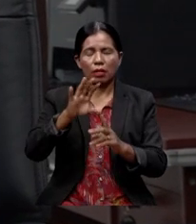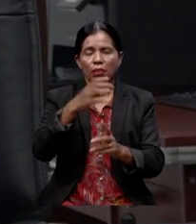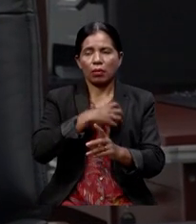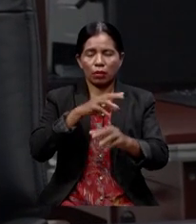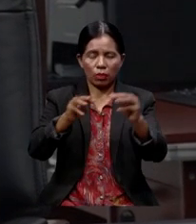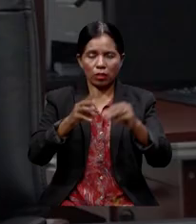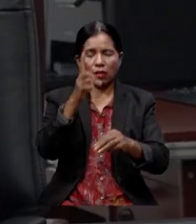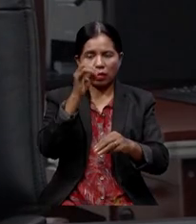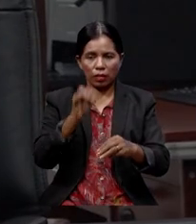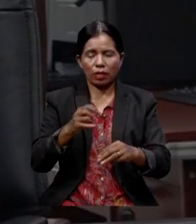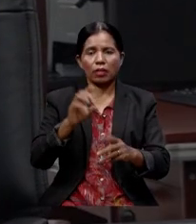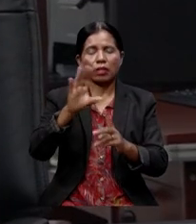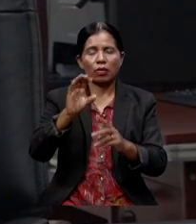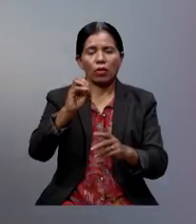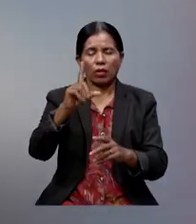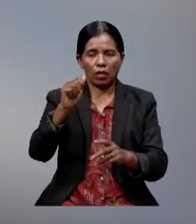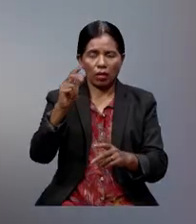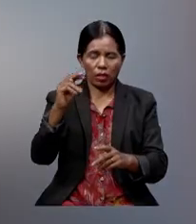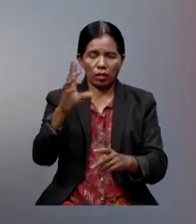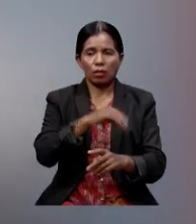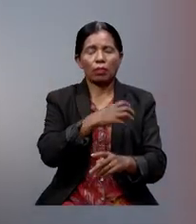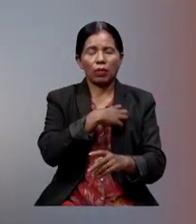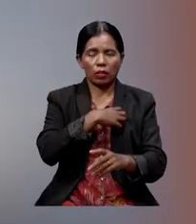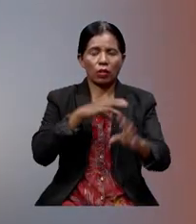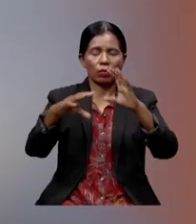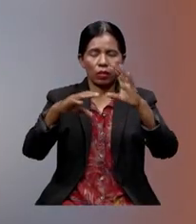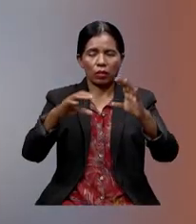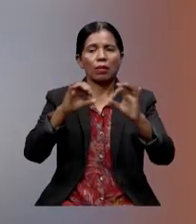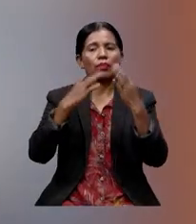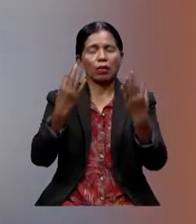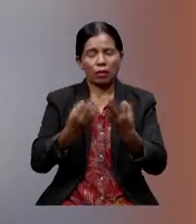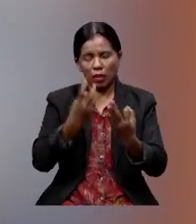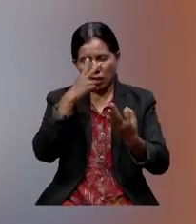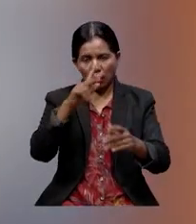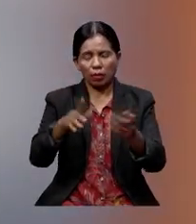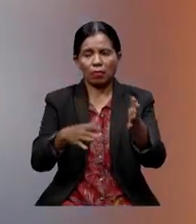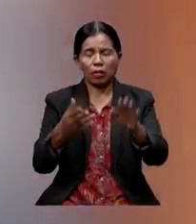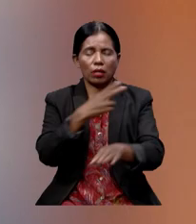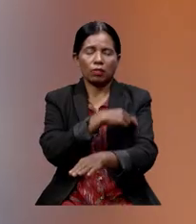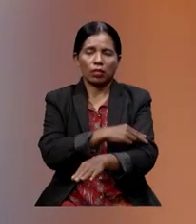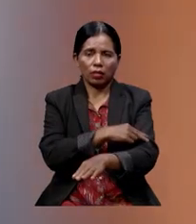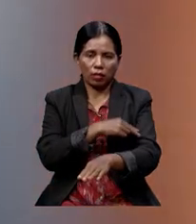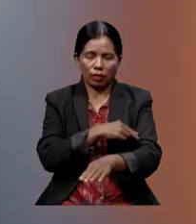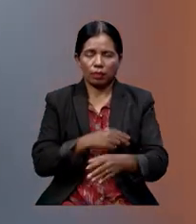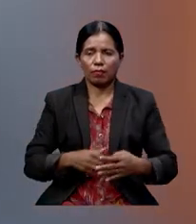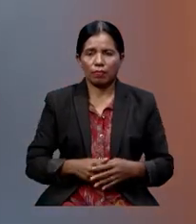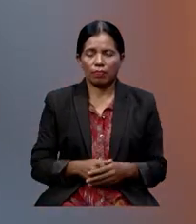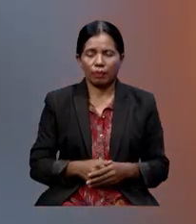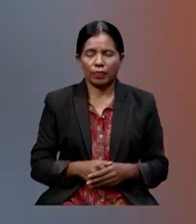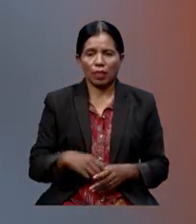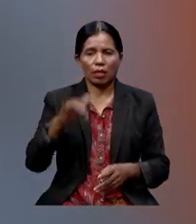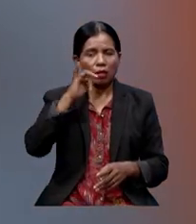Município dele, Superintendente Sefi Orlando Gomes Ateten, polícia comunica ona ba família hodi hare mate isi ne Hospital Nacional Guido Valdares. Ia